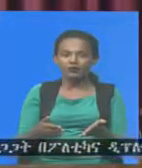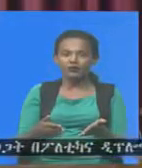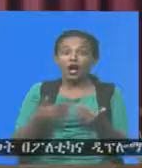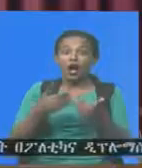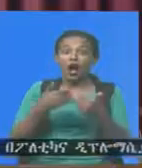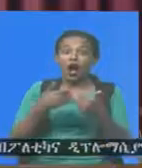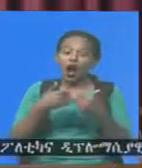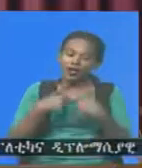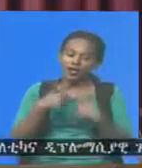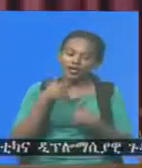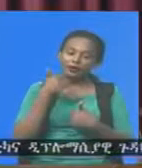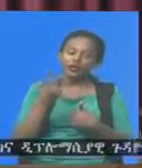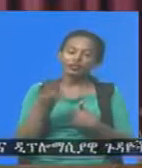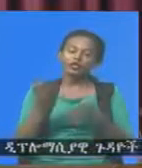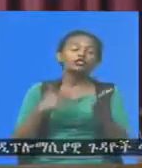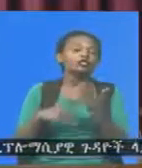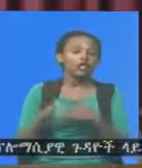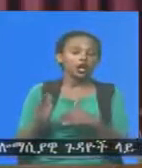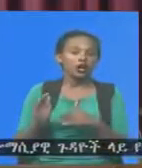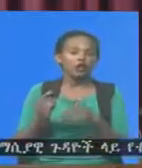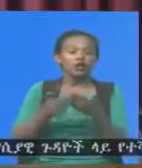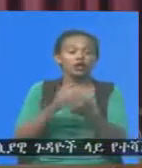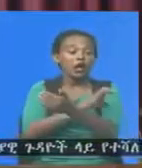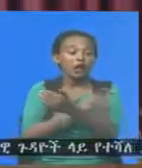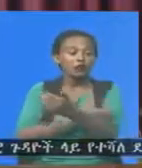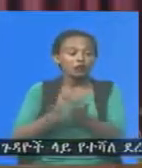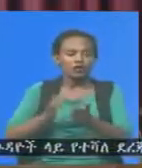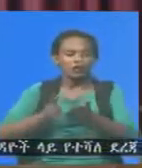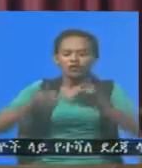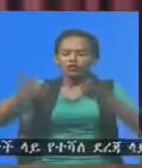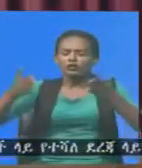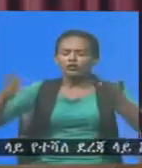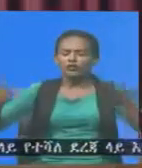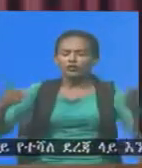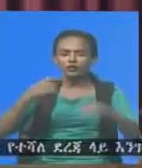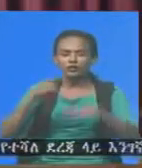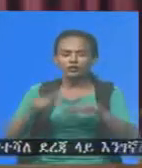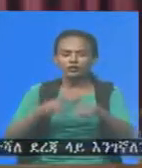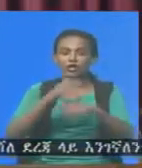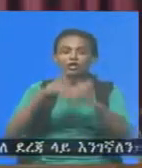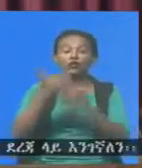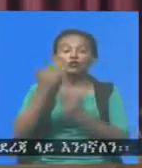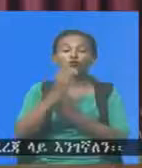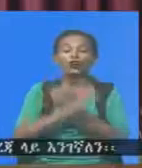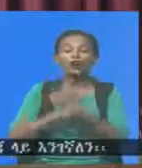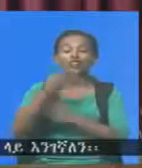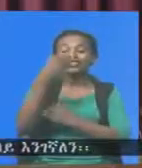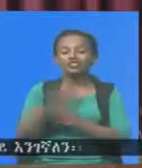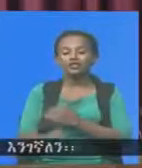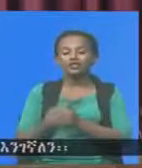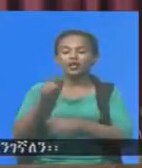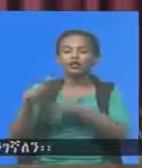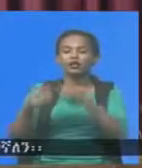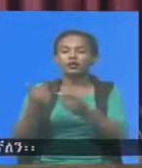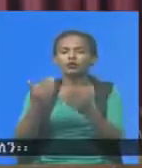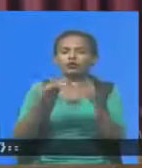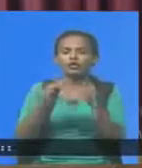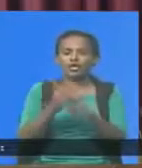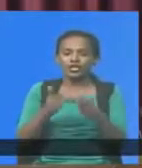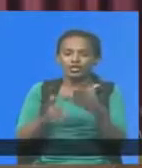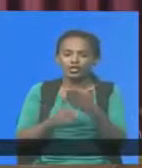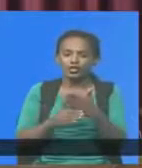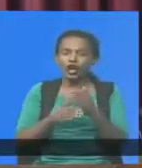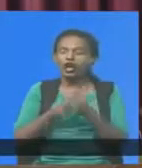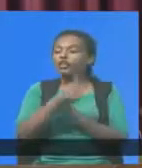አለማት ያስቸግራል። ይሄን አቅሙን እያሰፋ ሲሄድ የሁሉን ሀገራት እየገዛ ሲሄድ በተወሰነ ደረጃ